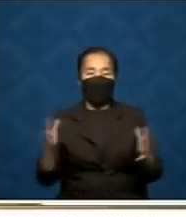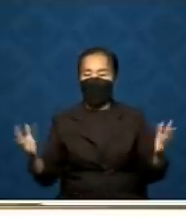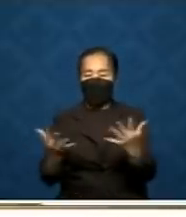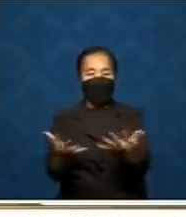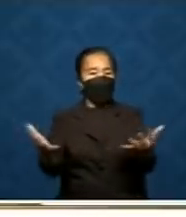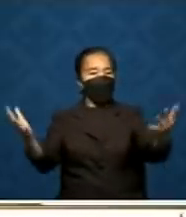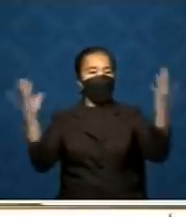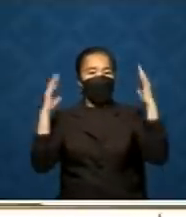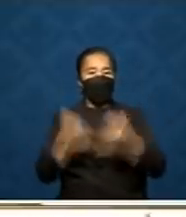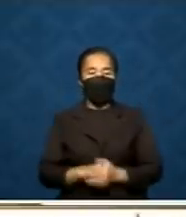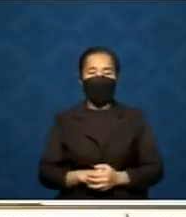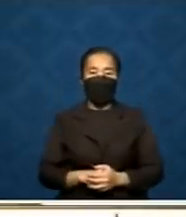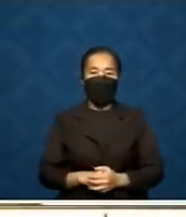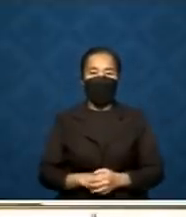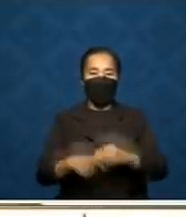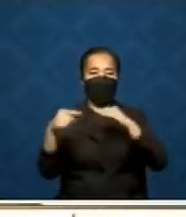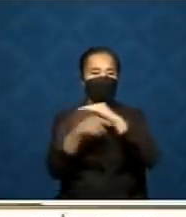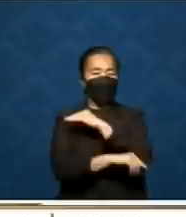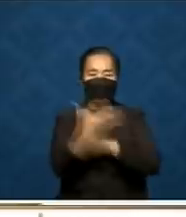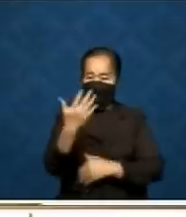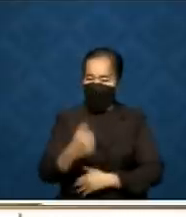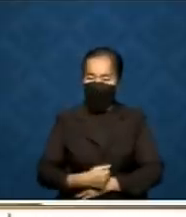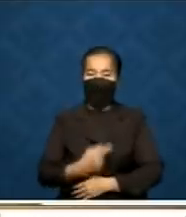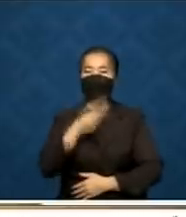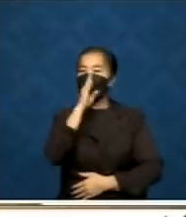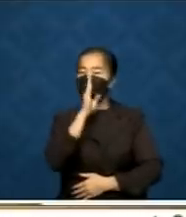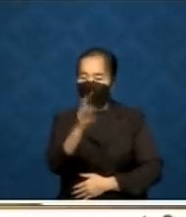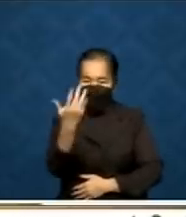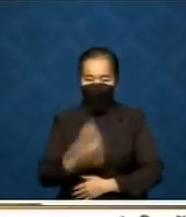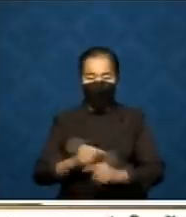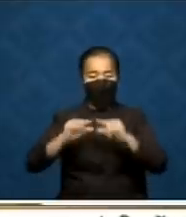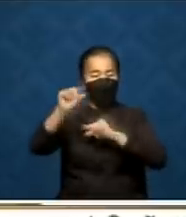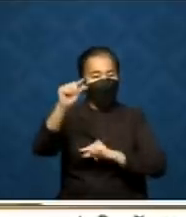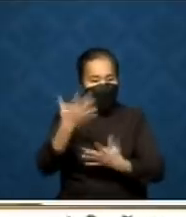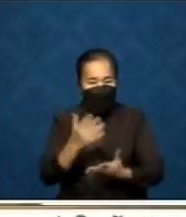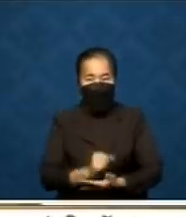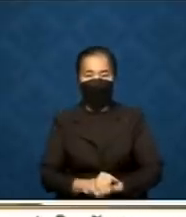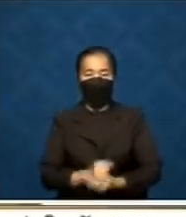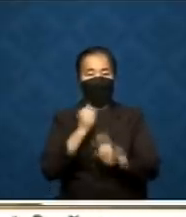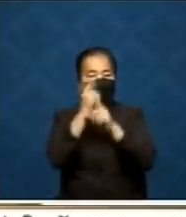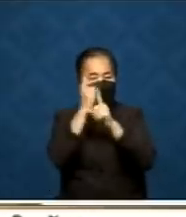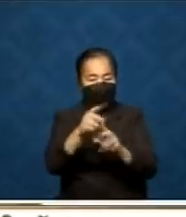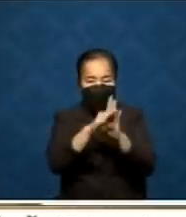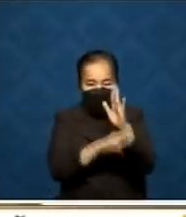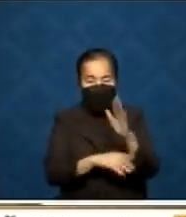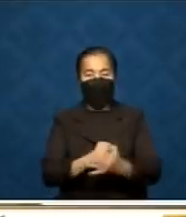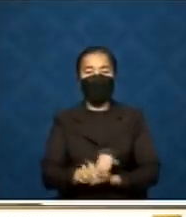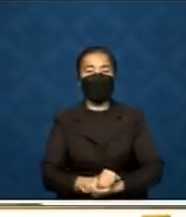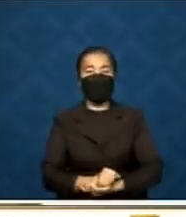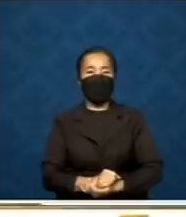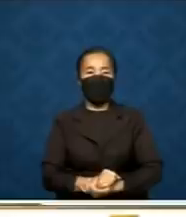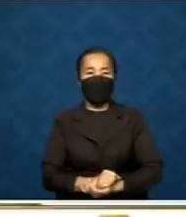ไม่ทุจริตตรงไปตรงมาไม่มีเงินทอนติดตามขั้นตอนทุกอย่างถ้า